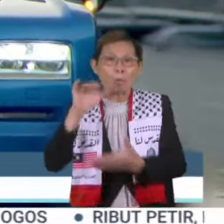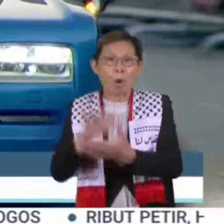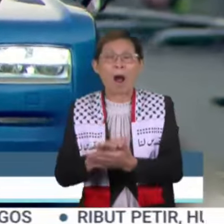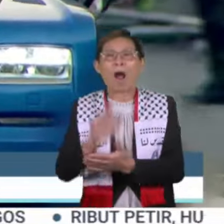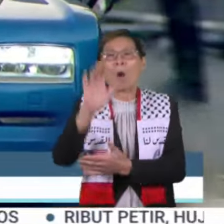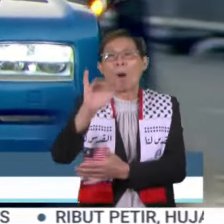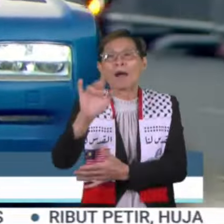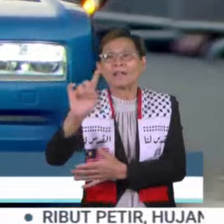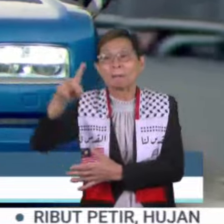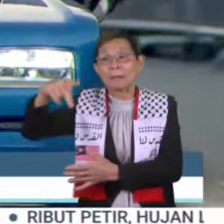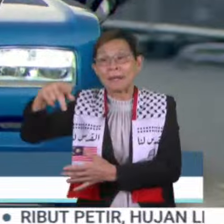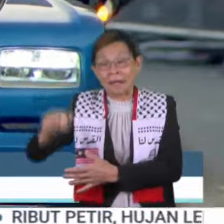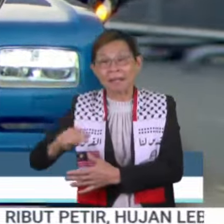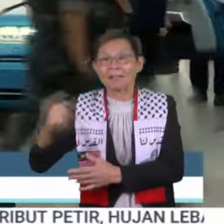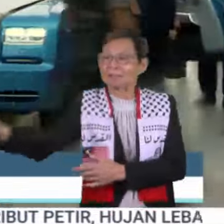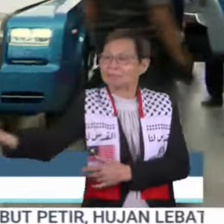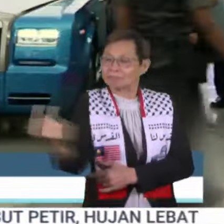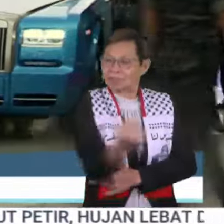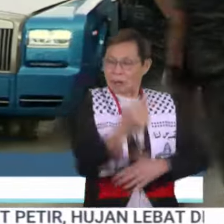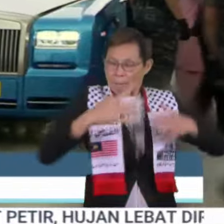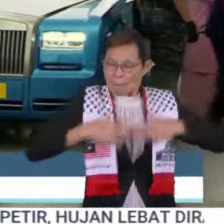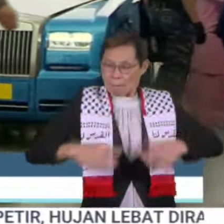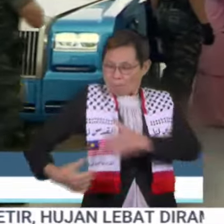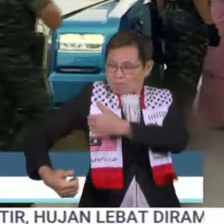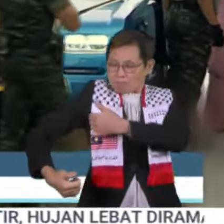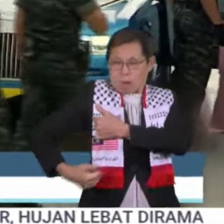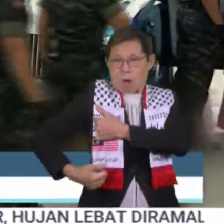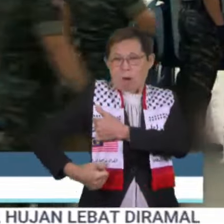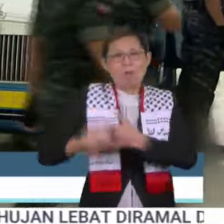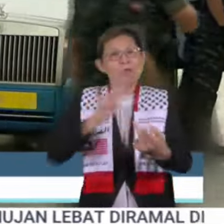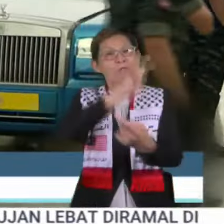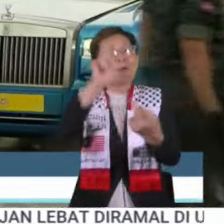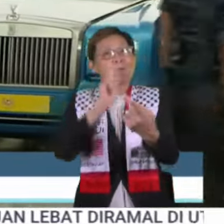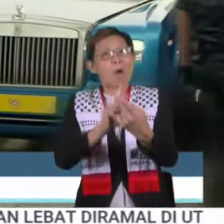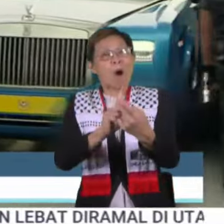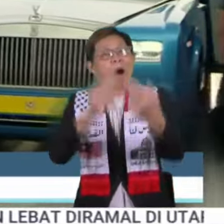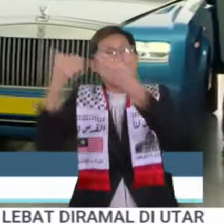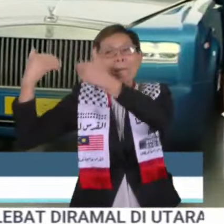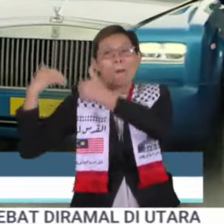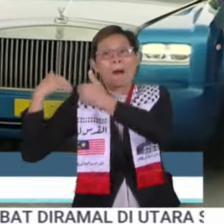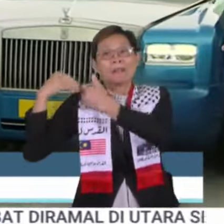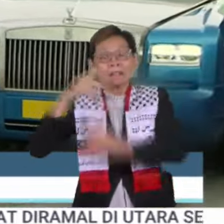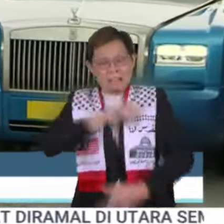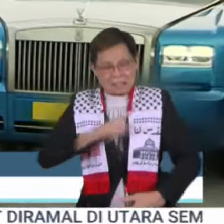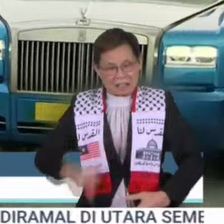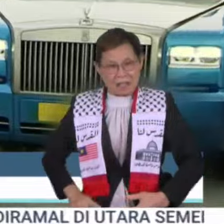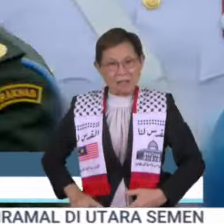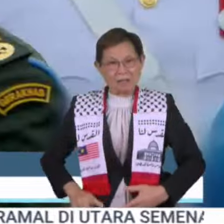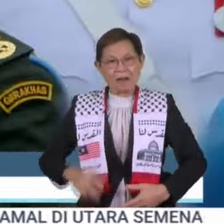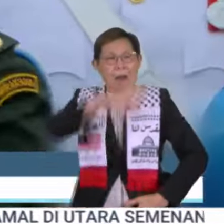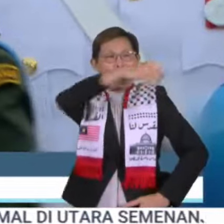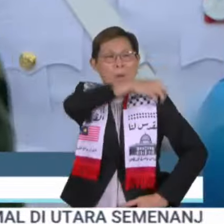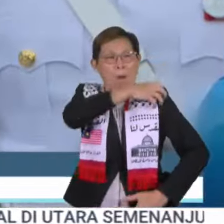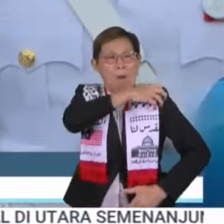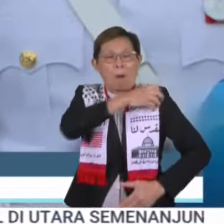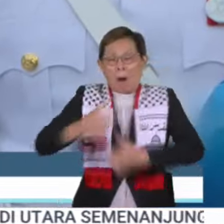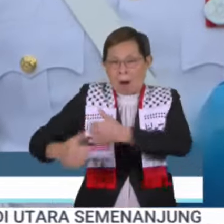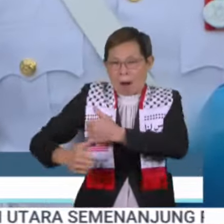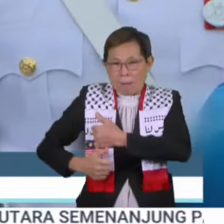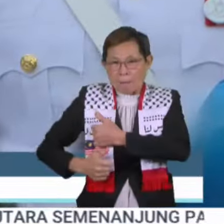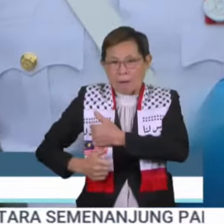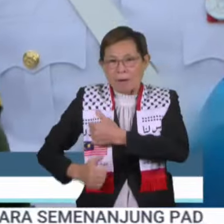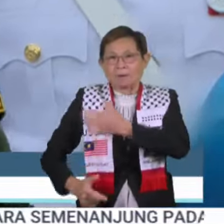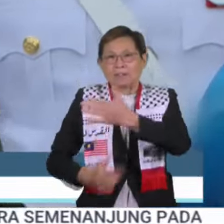Seri Paduka Baginda tampil dengan uniform ketenteraan sesuai dengan peranan Baginda selaku Komandan Askar